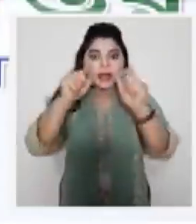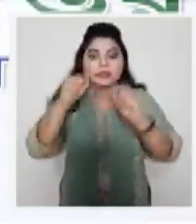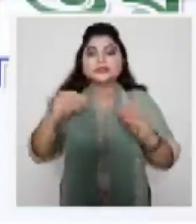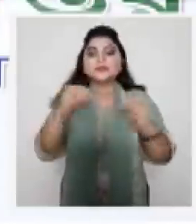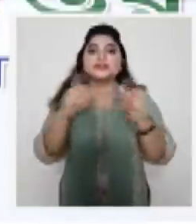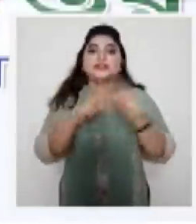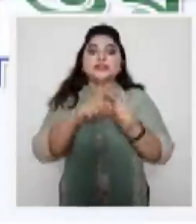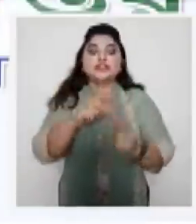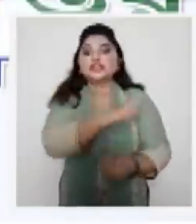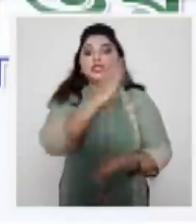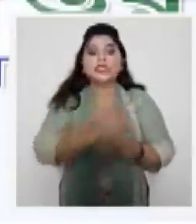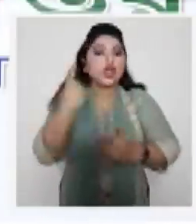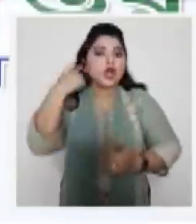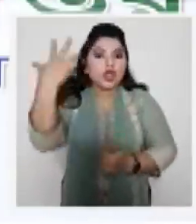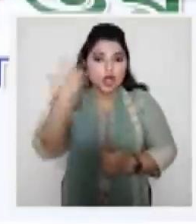www.dghs.gov.bd এবং